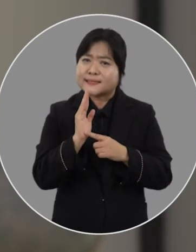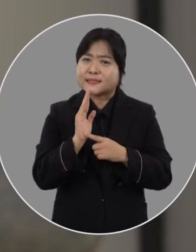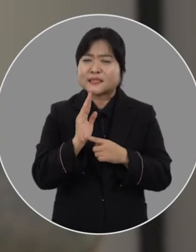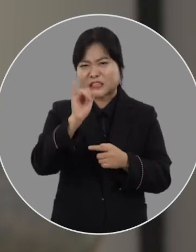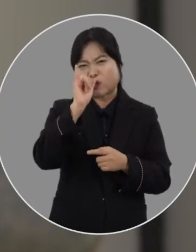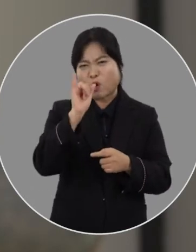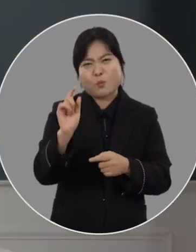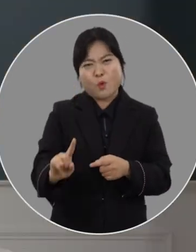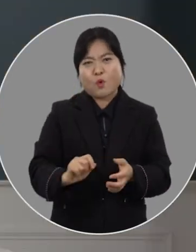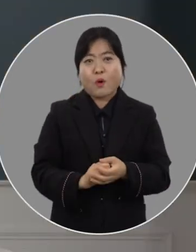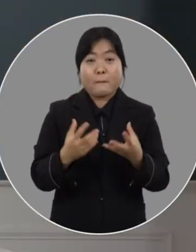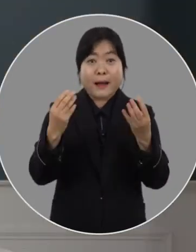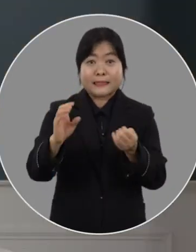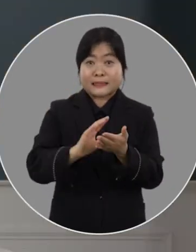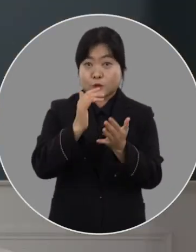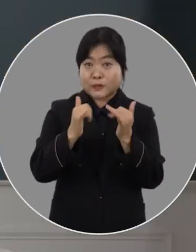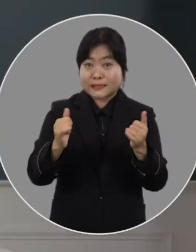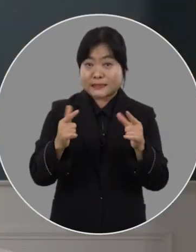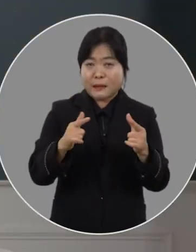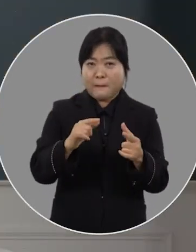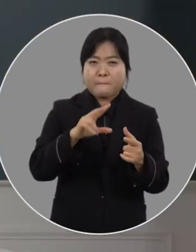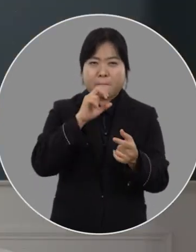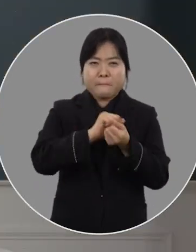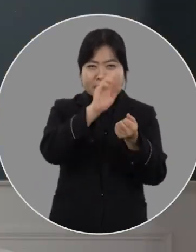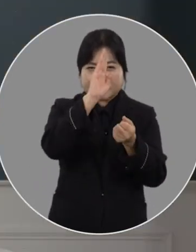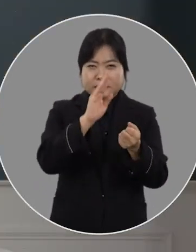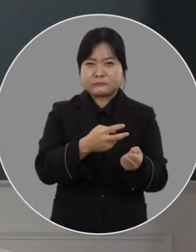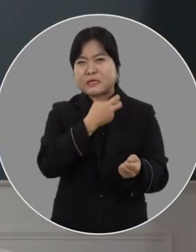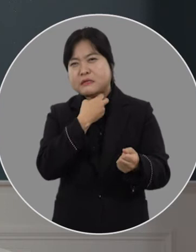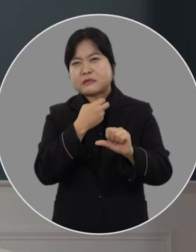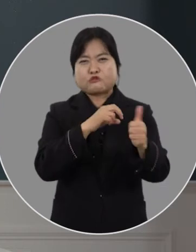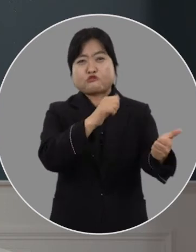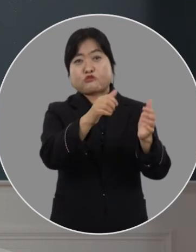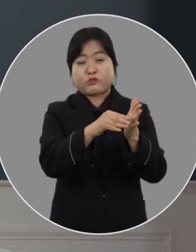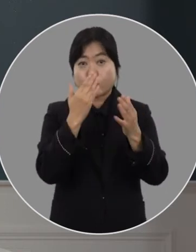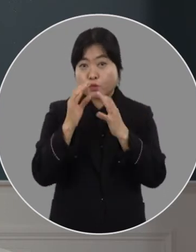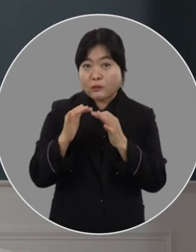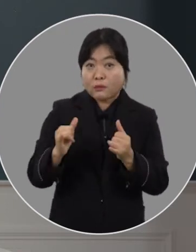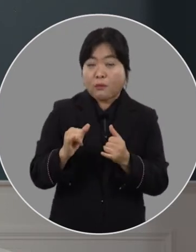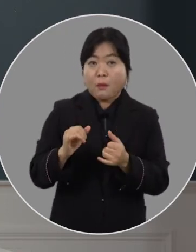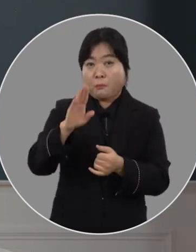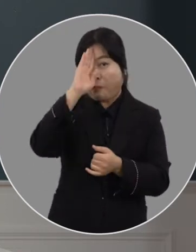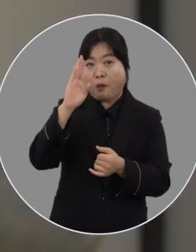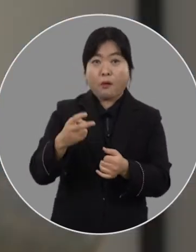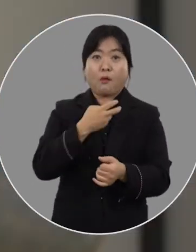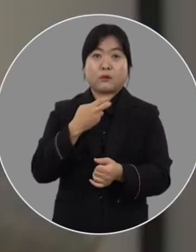하게 되었는데요. 많은 그리스도교인들이 패스트에 걸려 죽어갈 때 유대인들은 패스트에 잘 걸리지